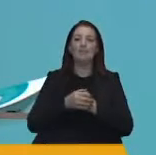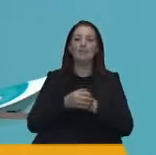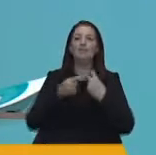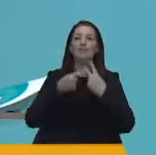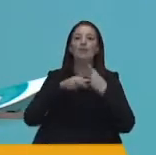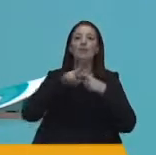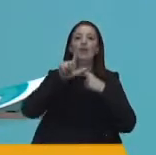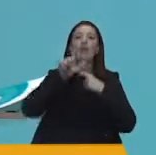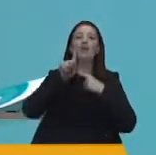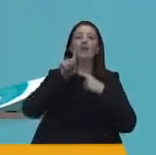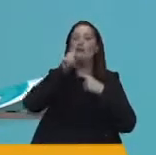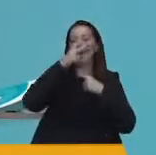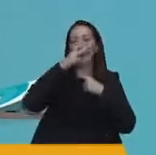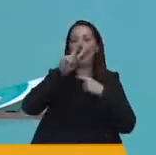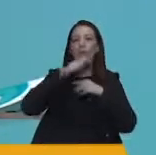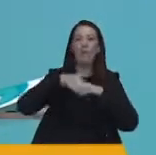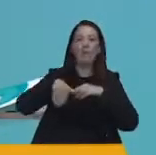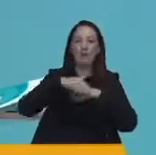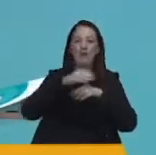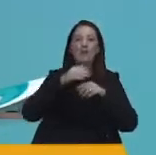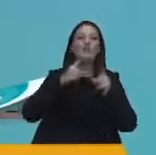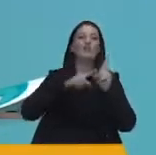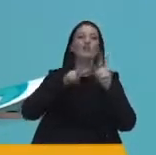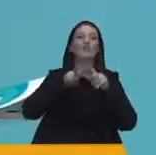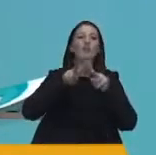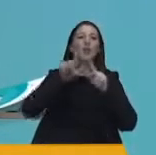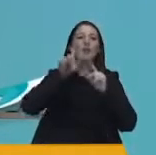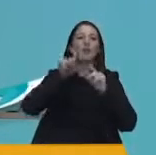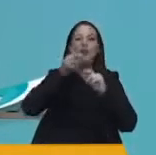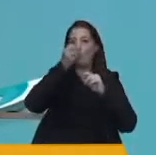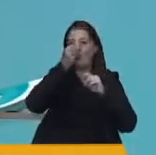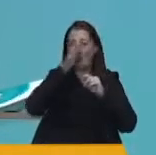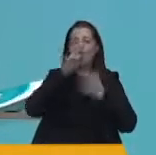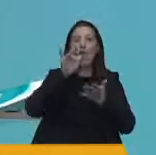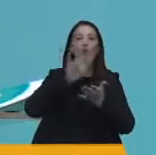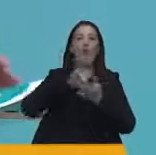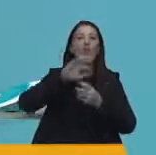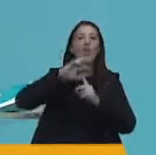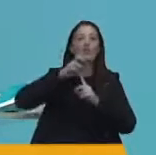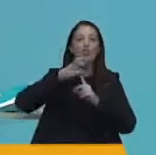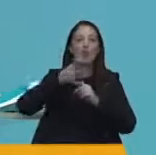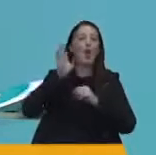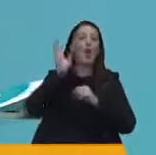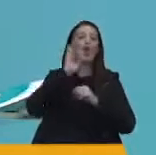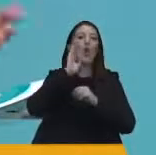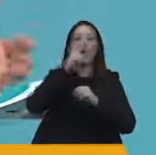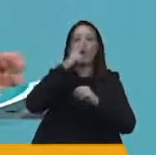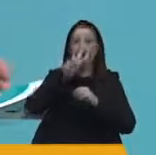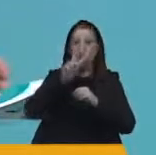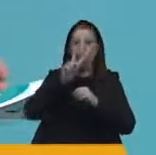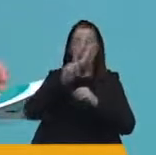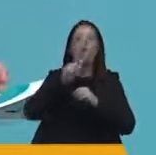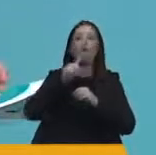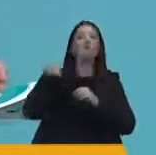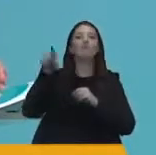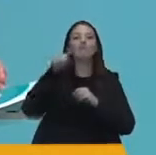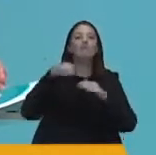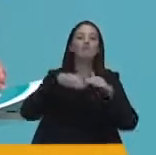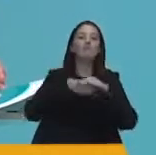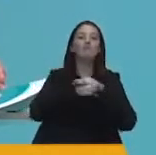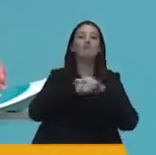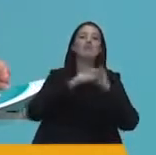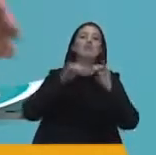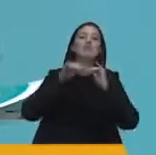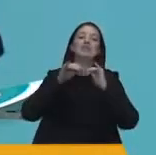Yalıköy Mahallesi'nin, Çamlıbahçe'nin, Orta Çeşme'nin, Tokat Köy'ün kullanımına açılmasını arzu